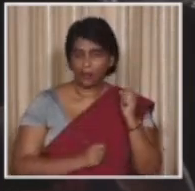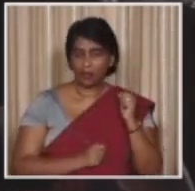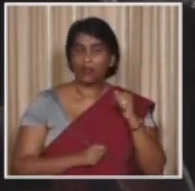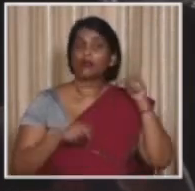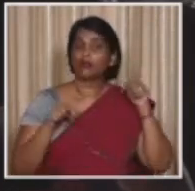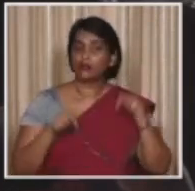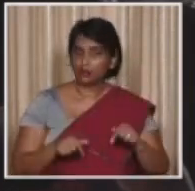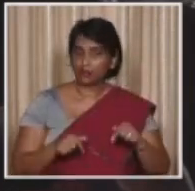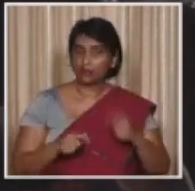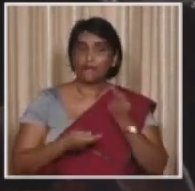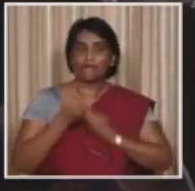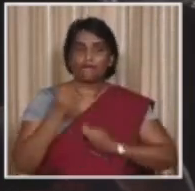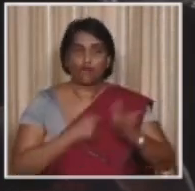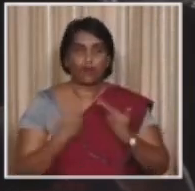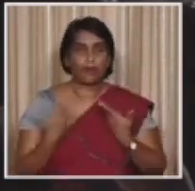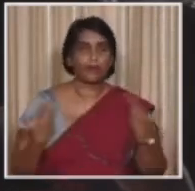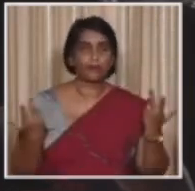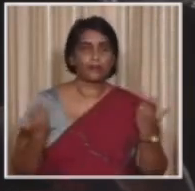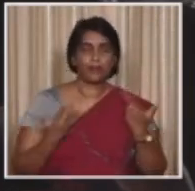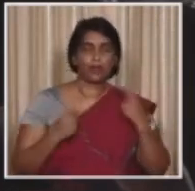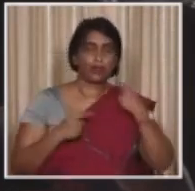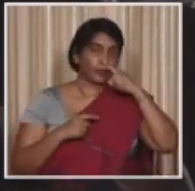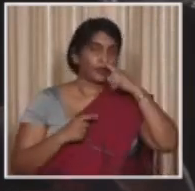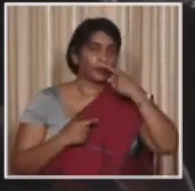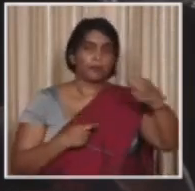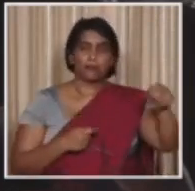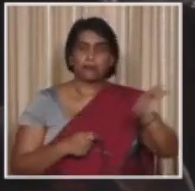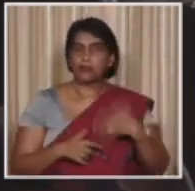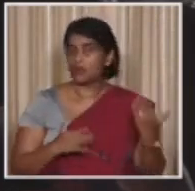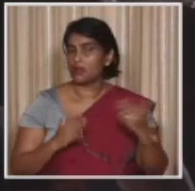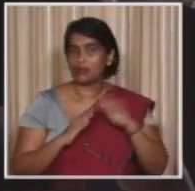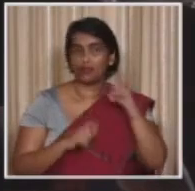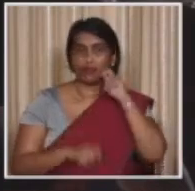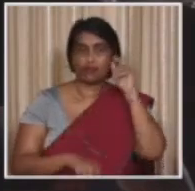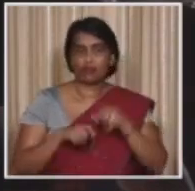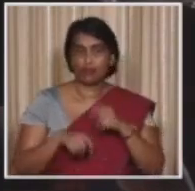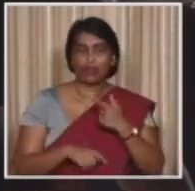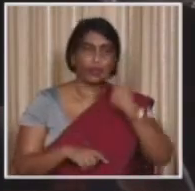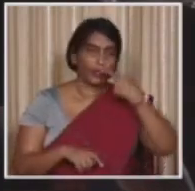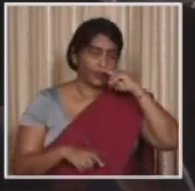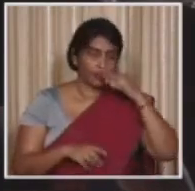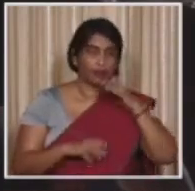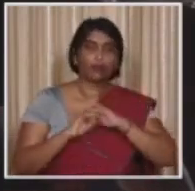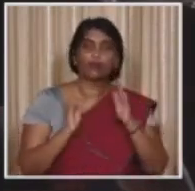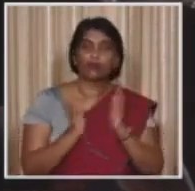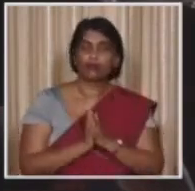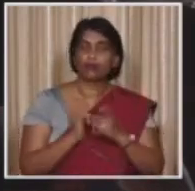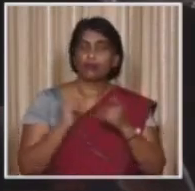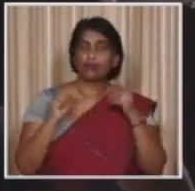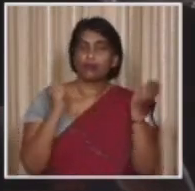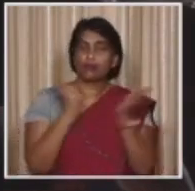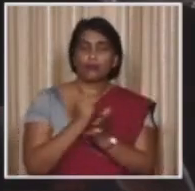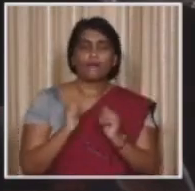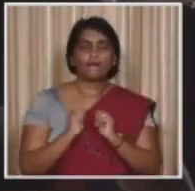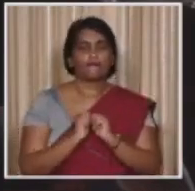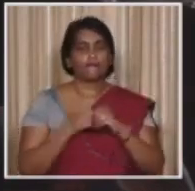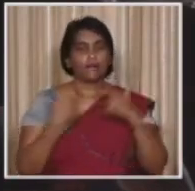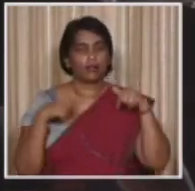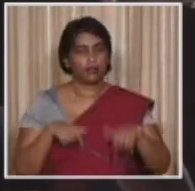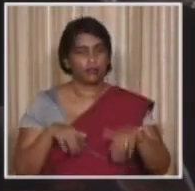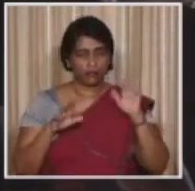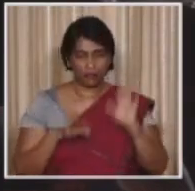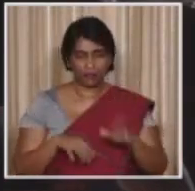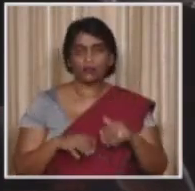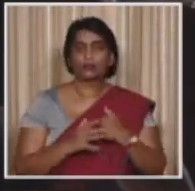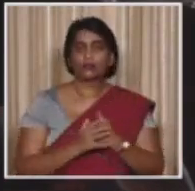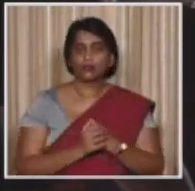අද විකුණ ගන්න බෑ. කුරුඳු ගන්නේ නෑ. අපේ ගම්වල මිනිස්සුන්ගේ කුරුඳු ටික කපලා වැඩක් නැති මත්තමටපත් වෙලා තියෙනවා.